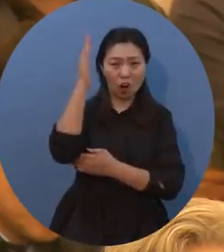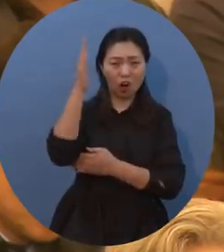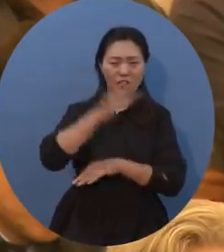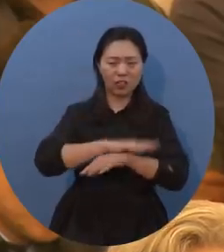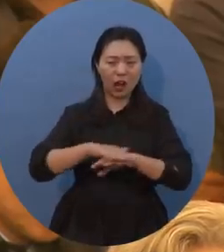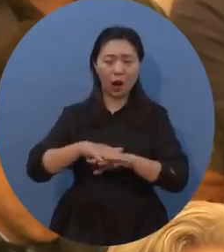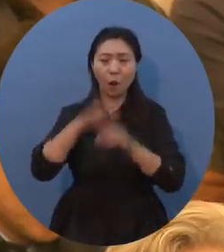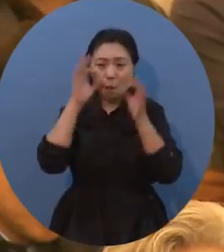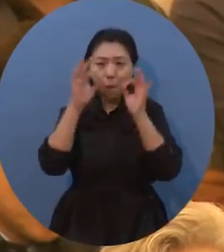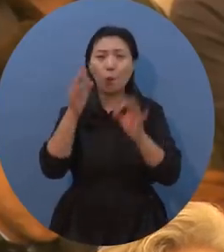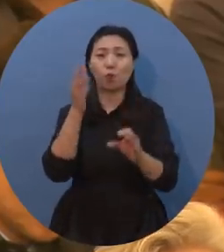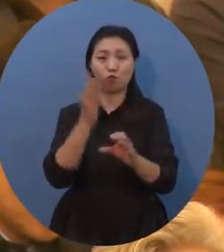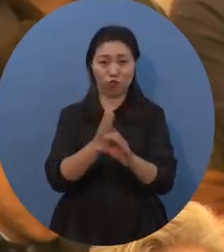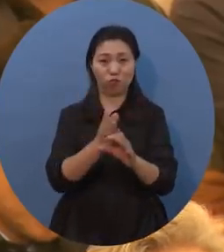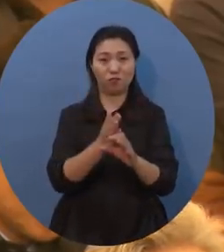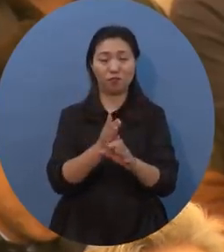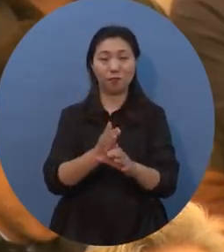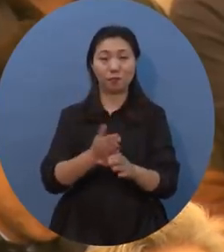보고 있고요.